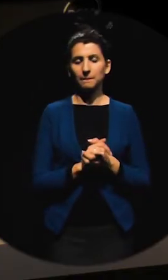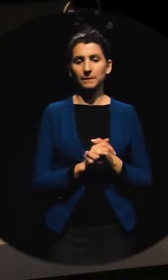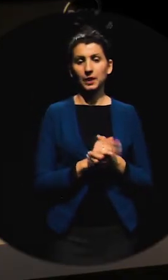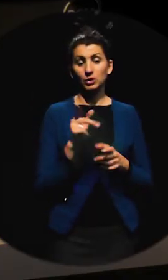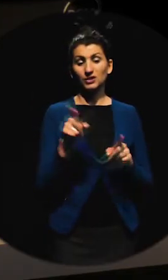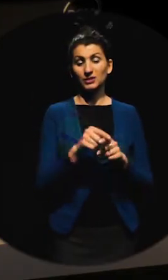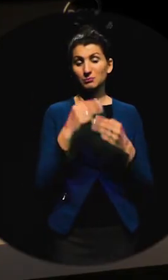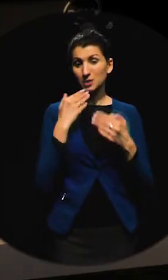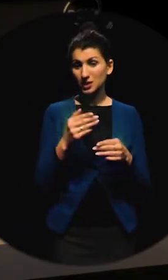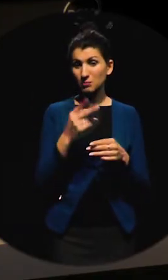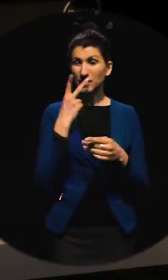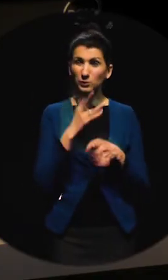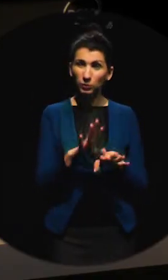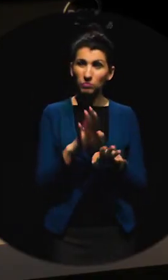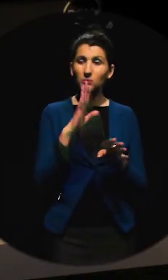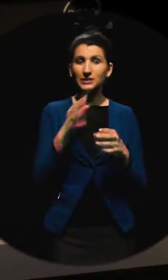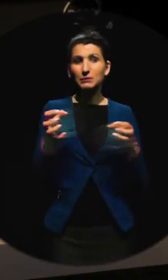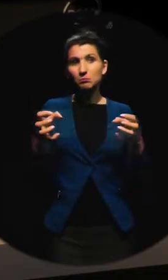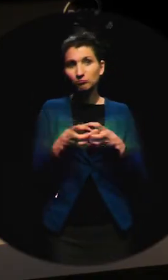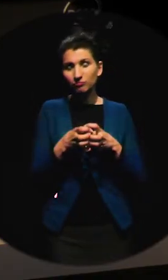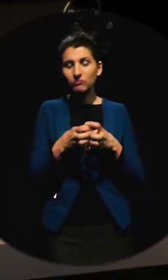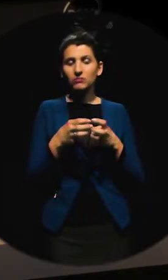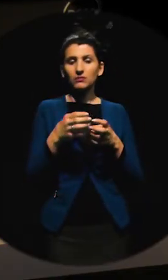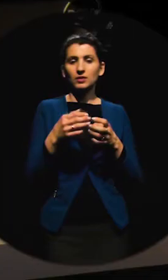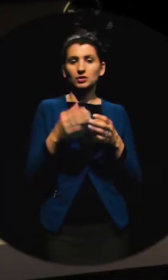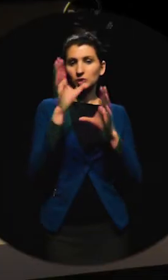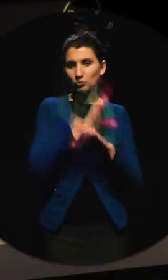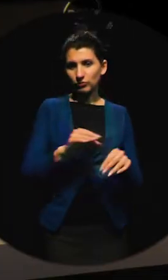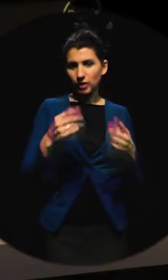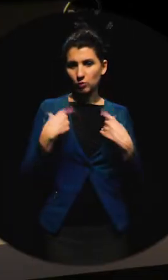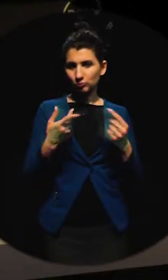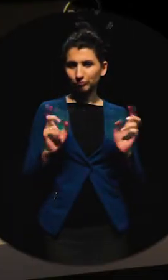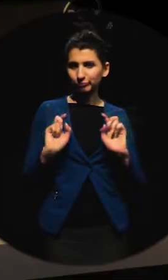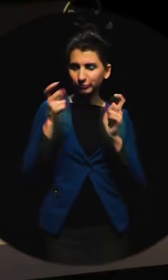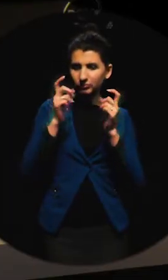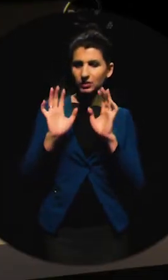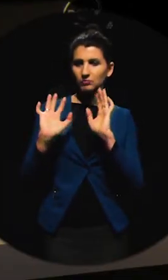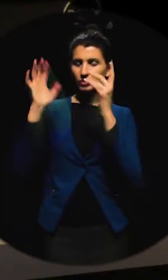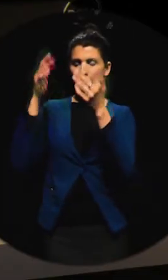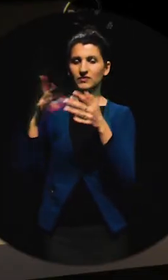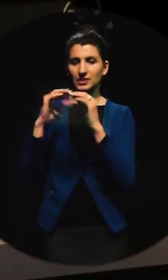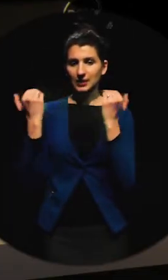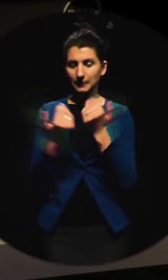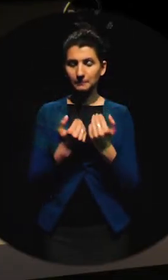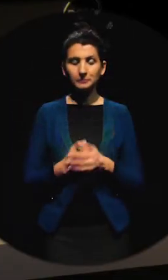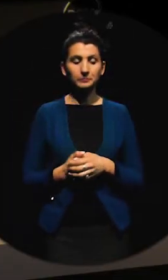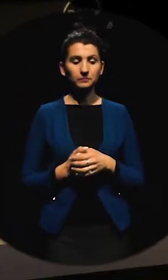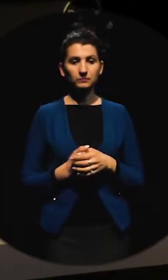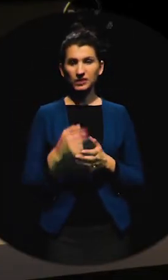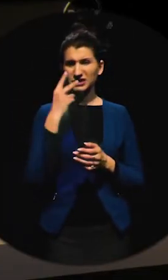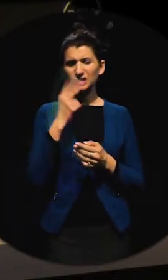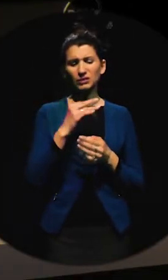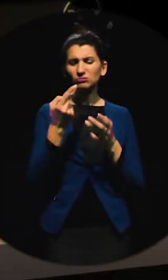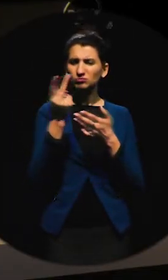poszerzać w ogóle tę zbiorową podmiotowość protestujących w Sejmie. I widać na poziomie prześledzenia